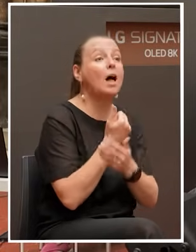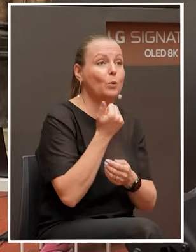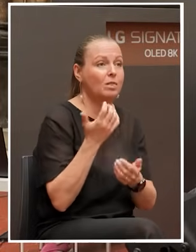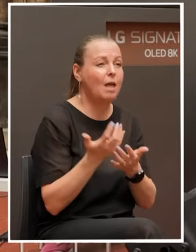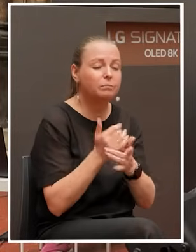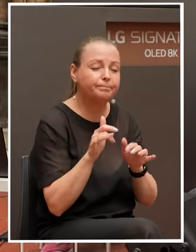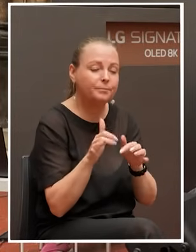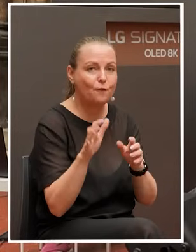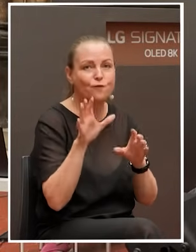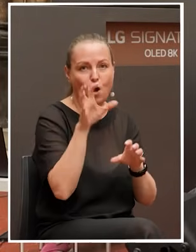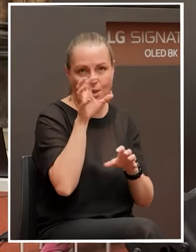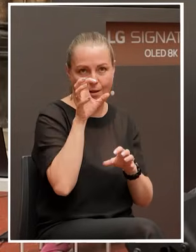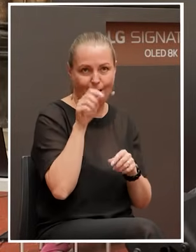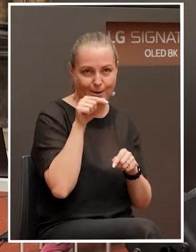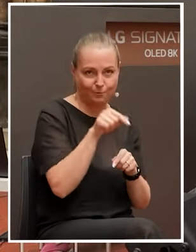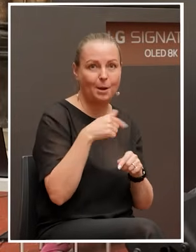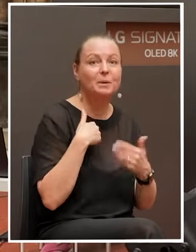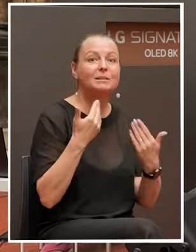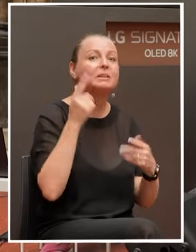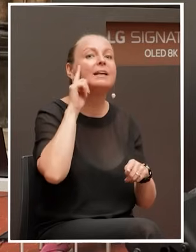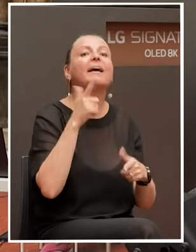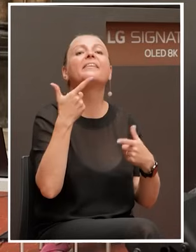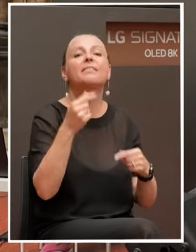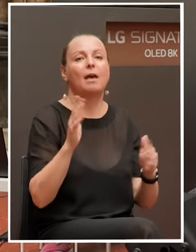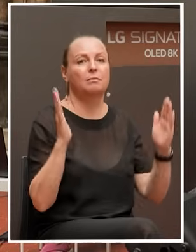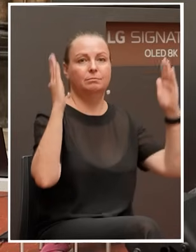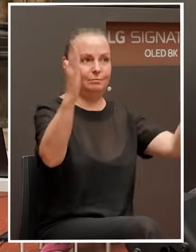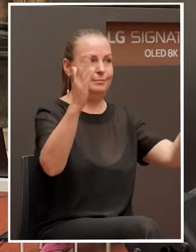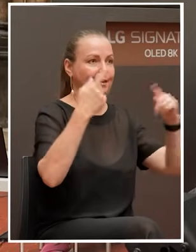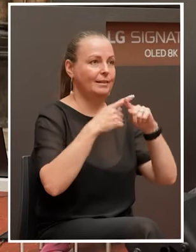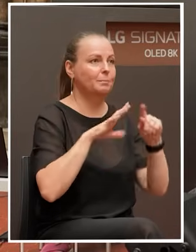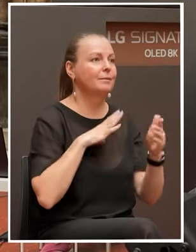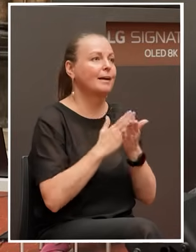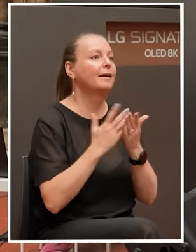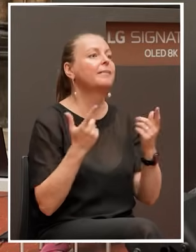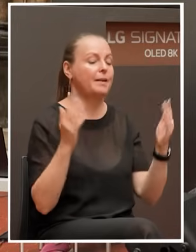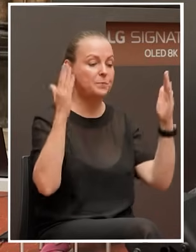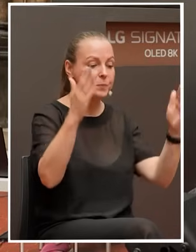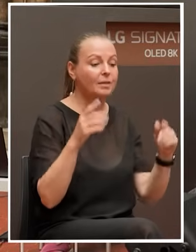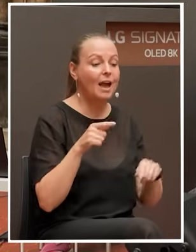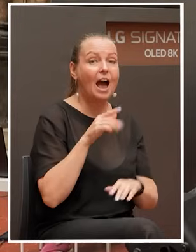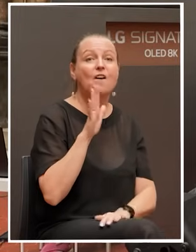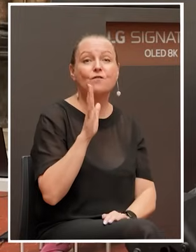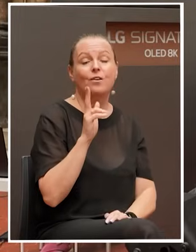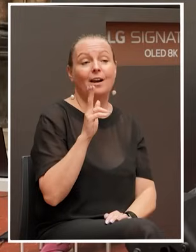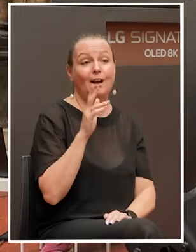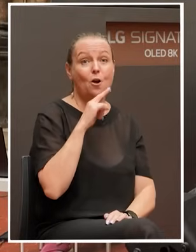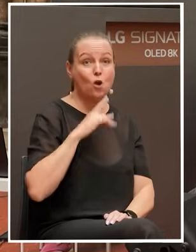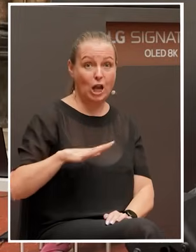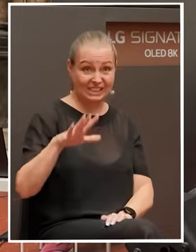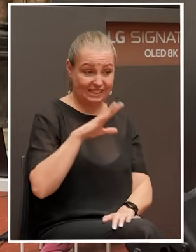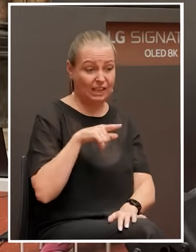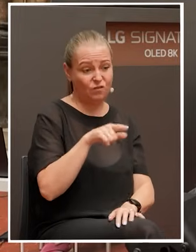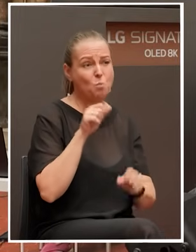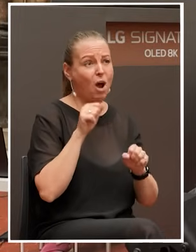мы прекрасно знаем теперь, где висел этот стог. Вообще-то говоря, в консервативной России, его можно было